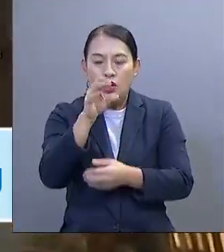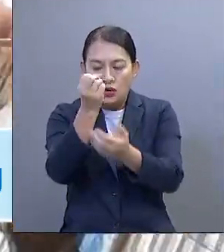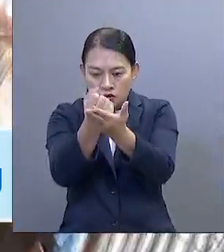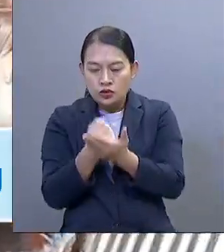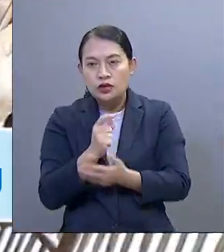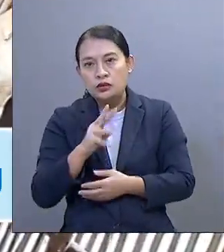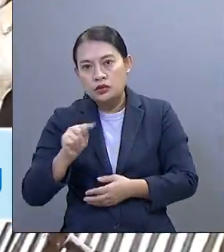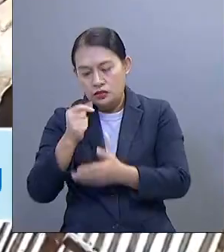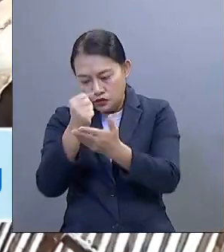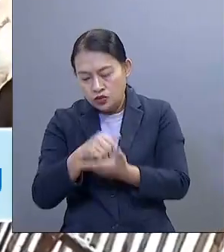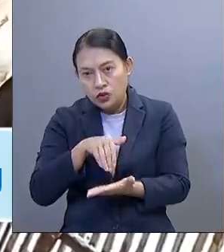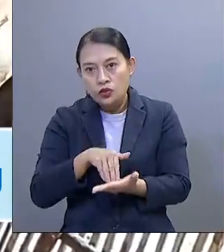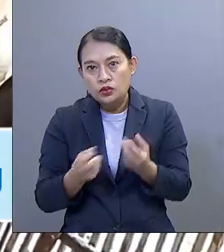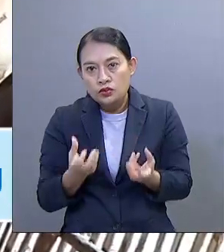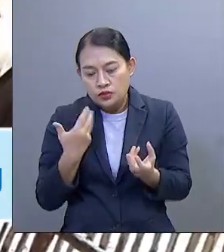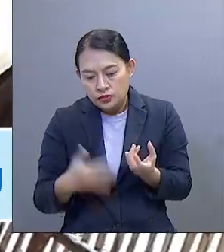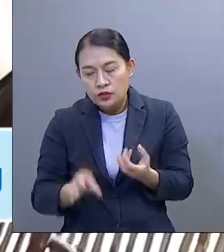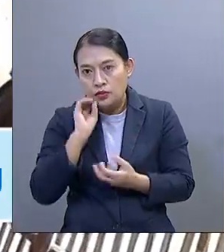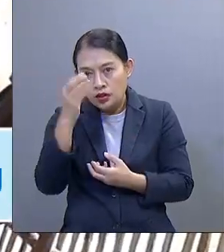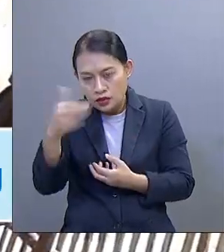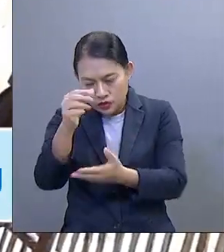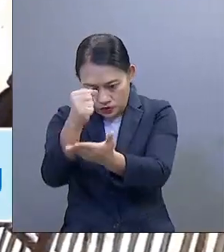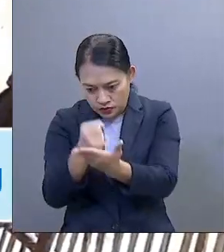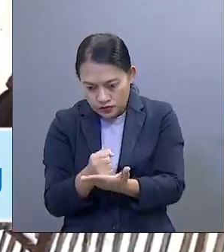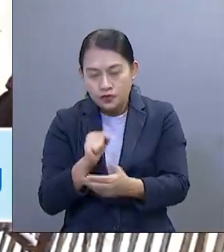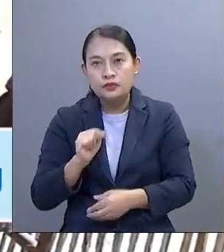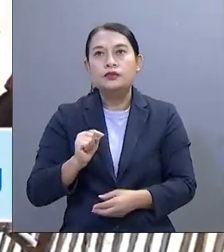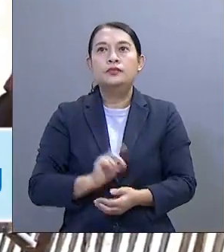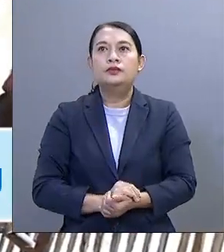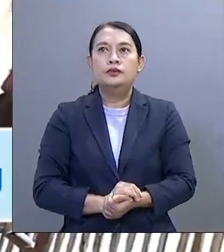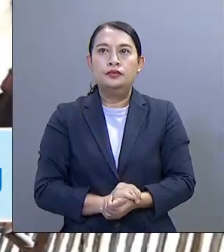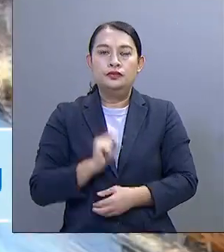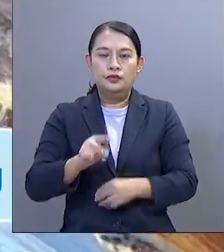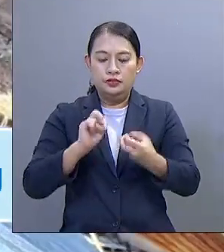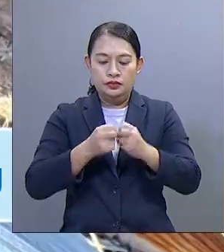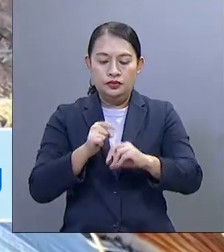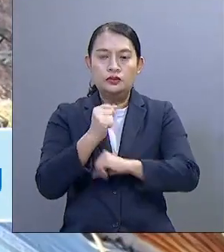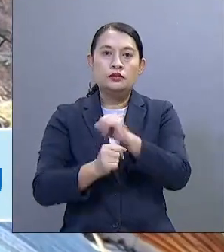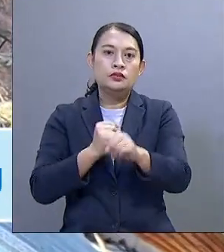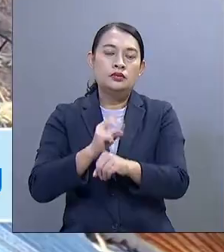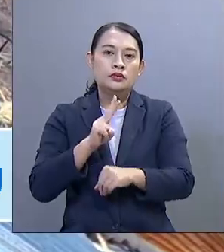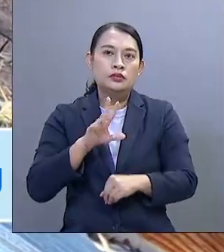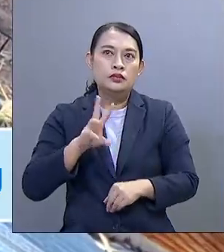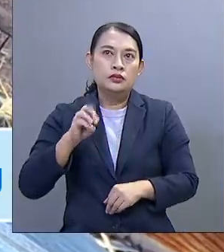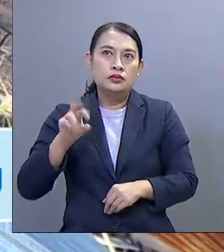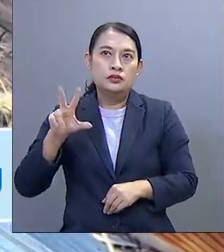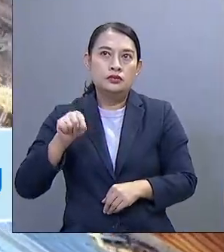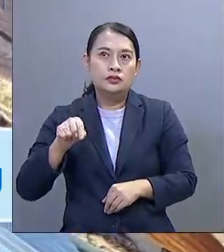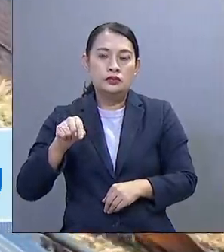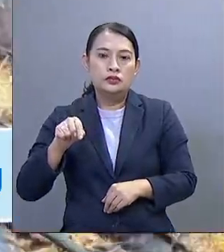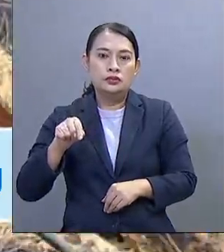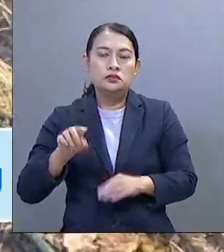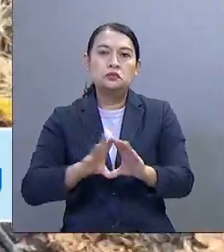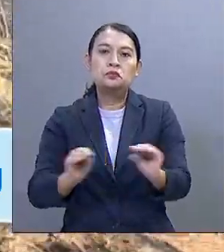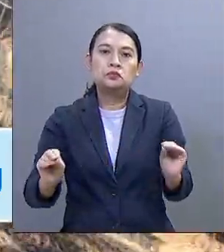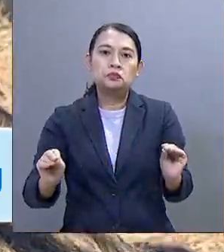เพลโกสุพิสัยศุยดำรงธรรมไปแล้วจริ ๆ แลวมเป็เหตุการณที่เกิดปัญหาตงแตปี 63 แล้ค่ะแต่ยงไมมความคื